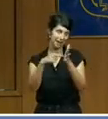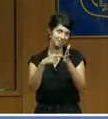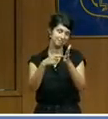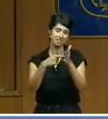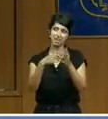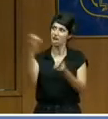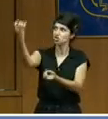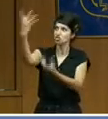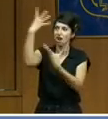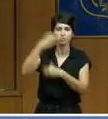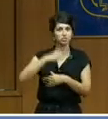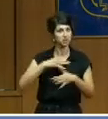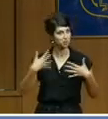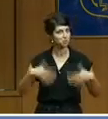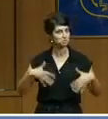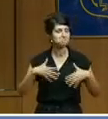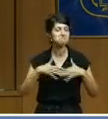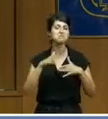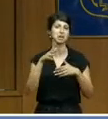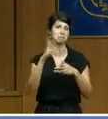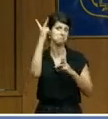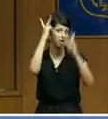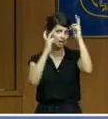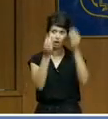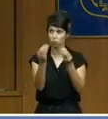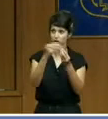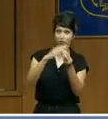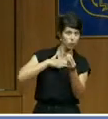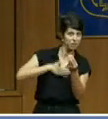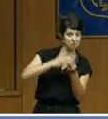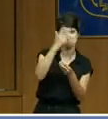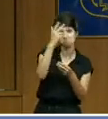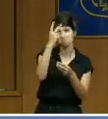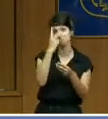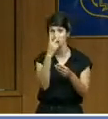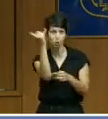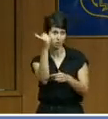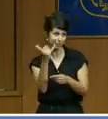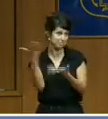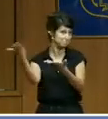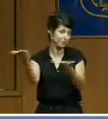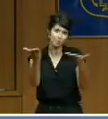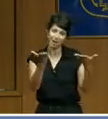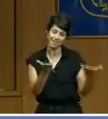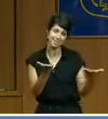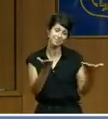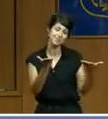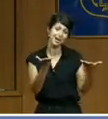המון השראה, ומידע נוסף על הבוטריל, ואיורים נוספים על הבוטריל, אתם מוזמנים